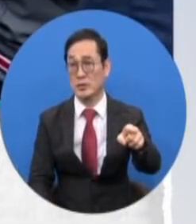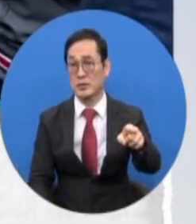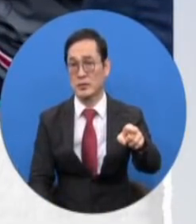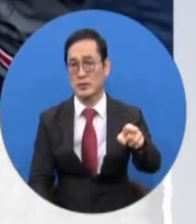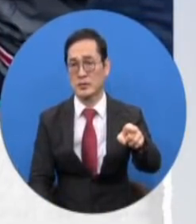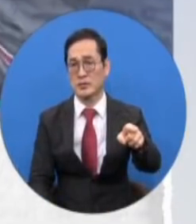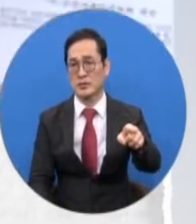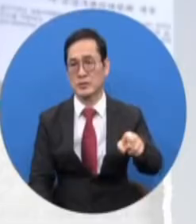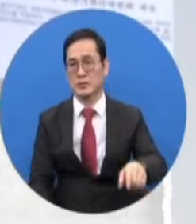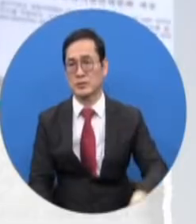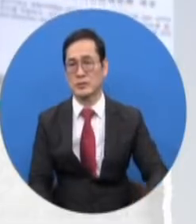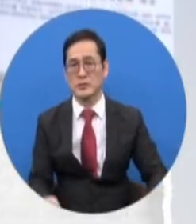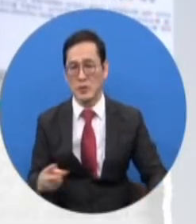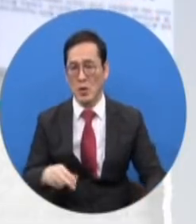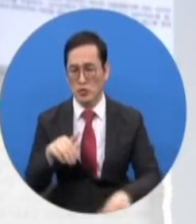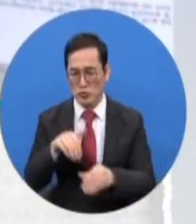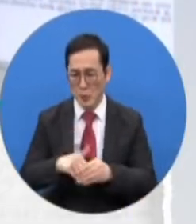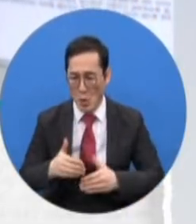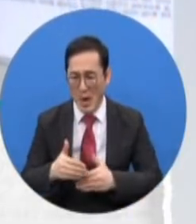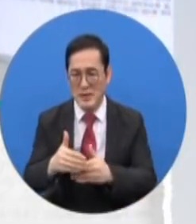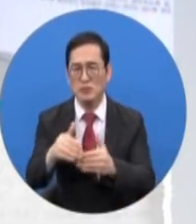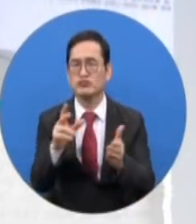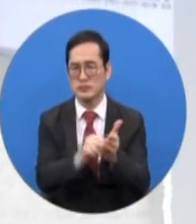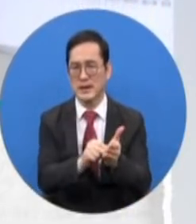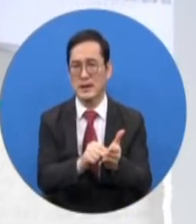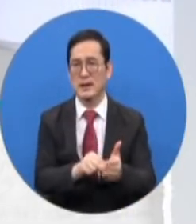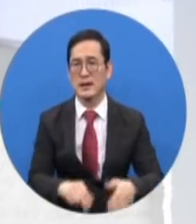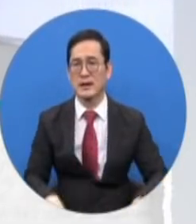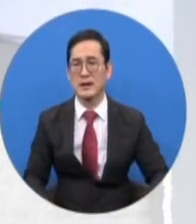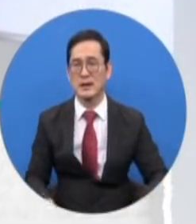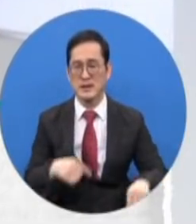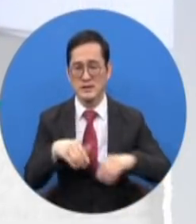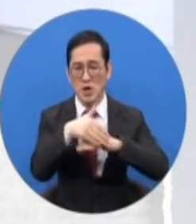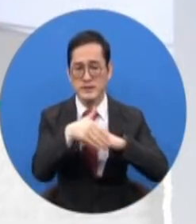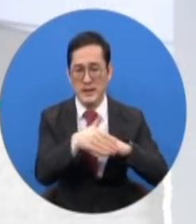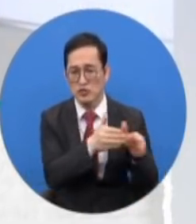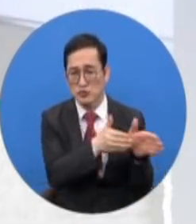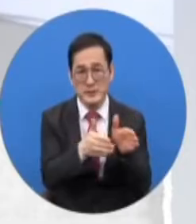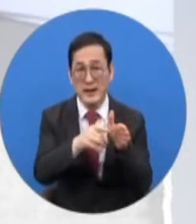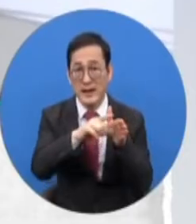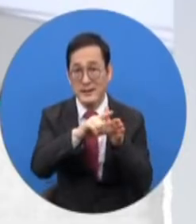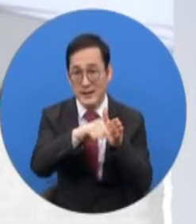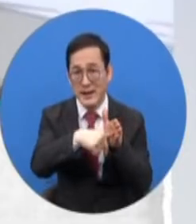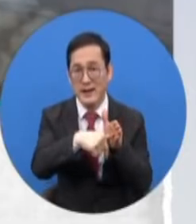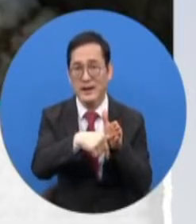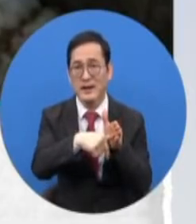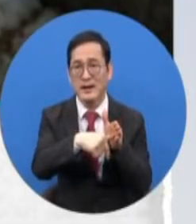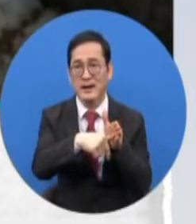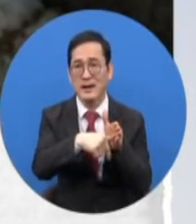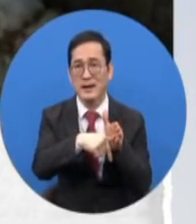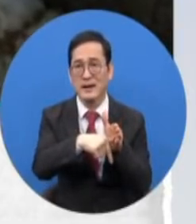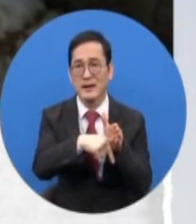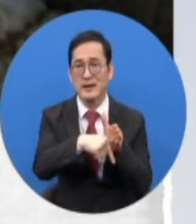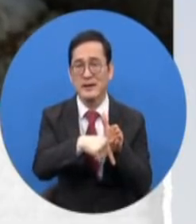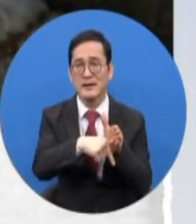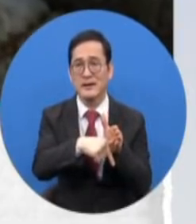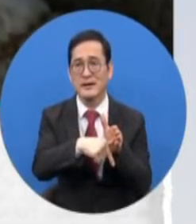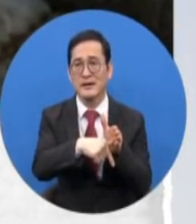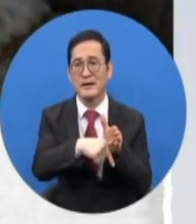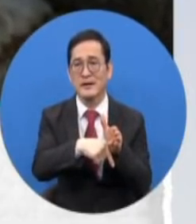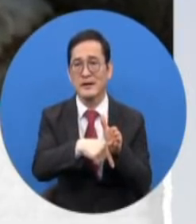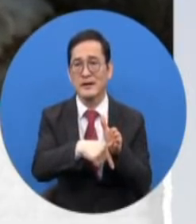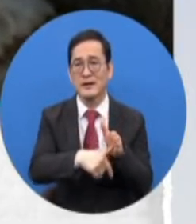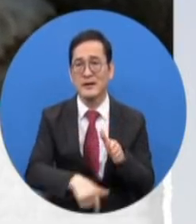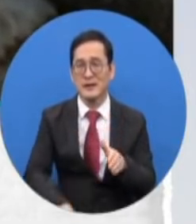더더군다나 과정도 상당히 부적절했는데 정책을 수립하는 과정에서 이 조치로서는 예. 충분한